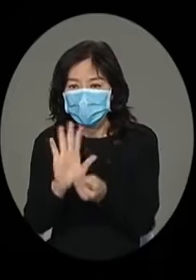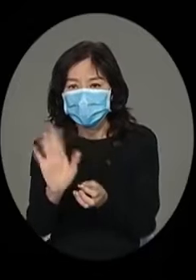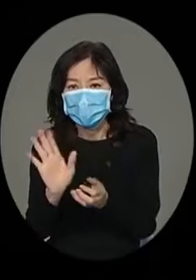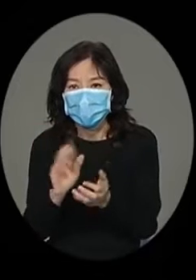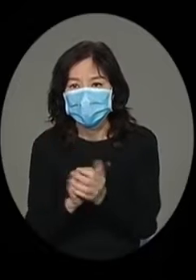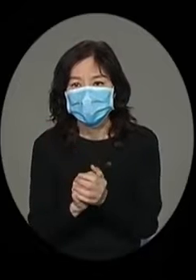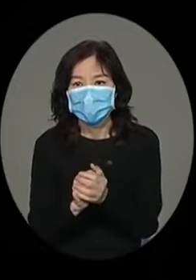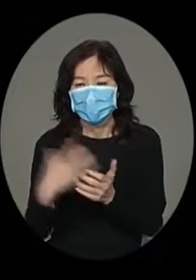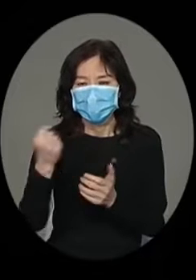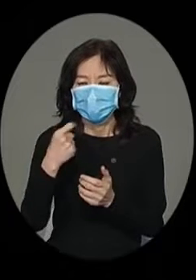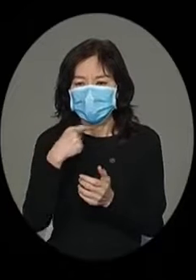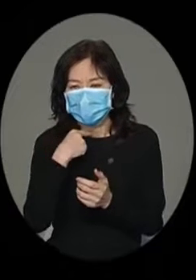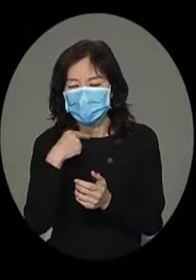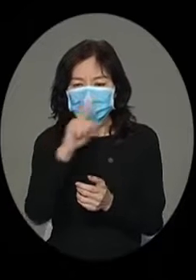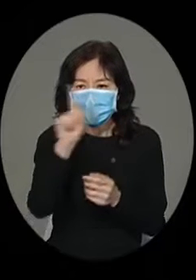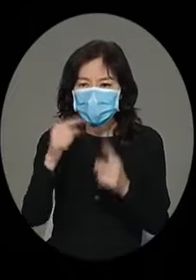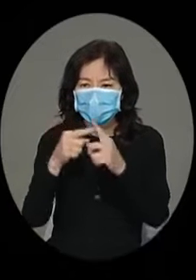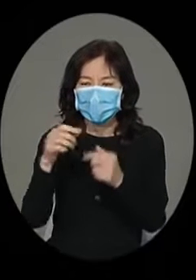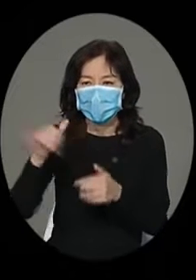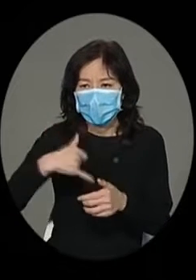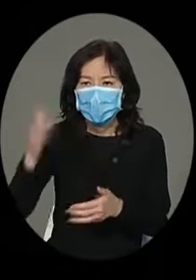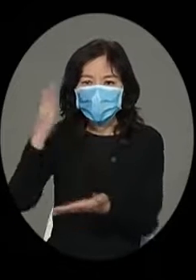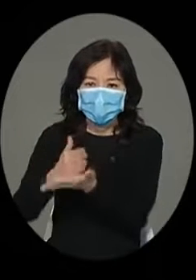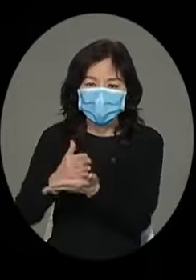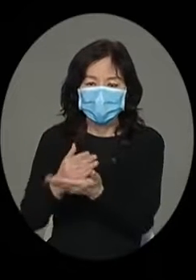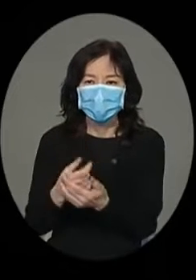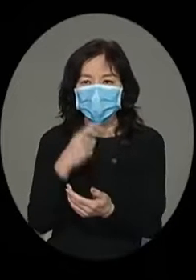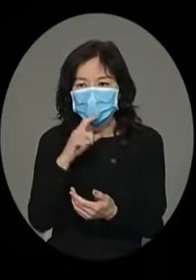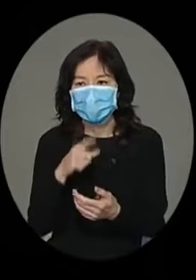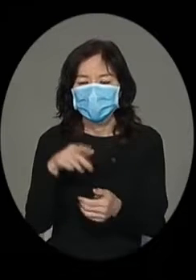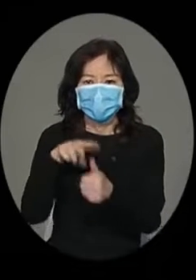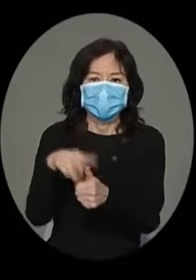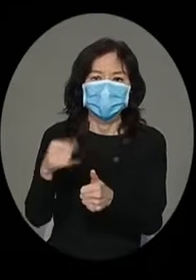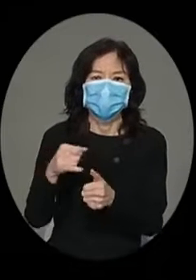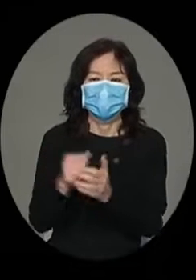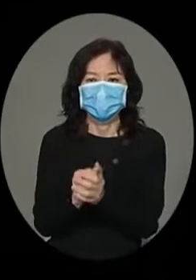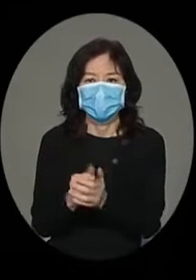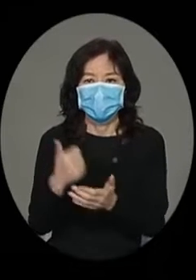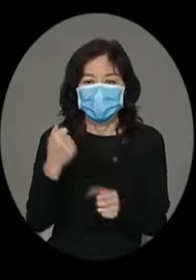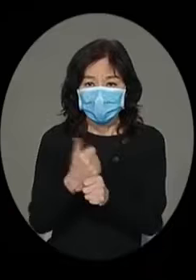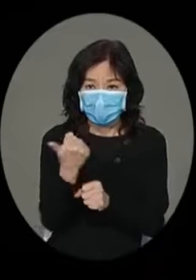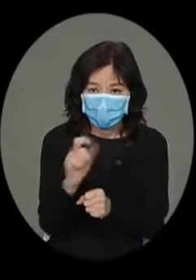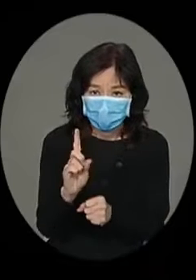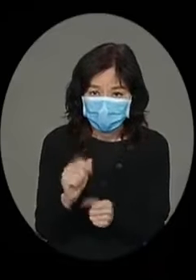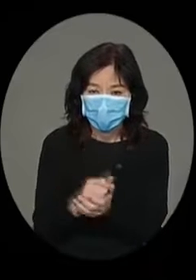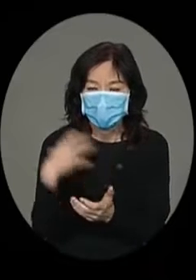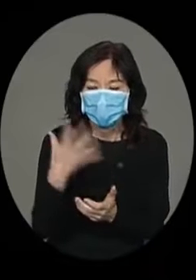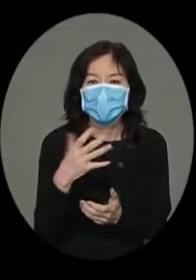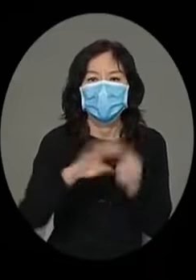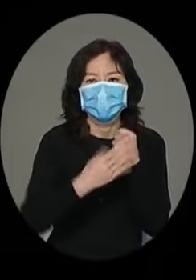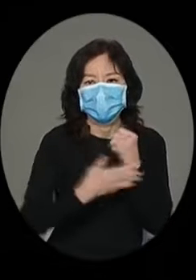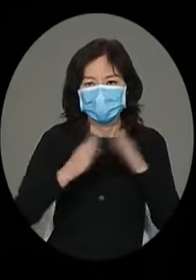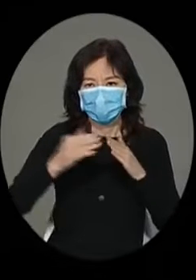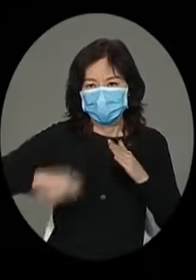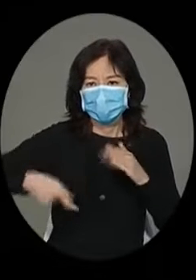情況下行使權力禁止一個人進出香港，而且失去制衡，最好其實應該將權力交給法